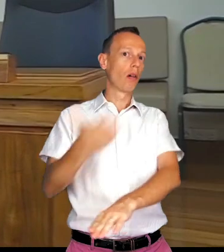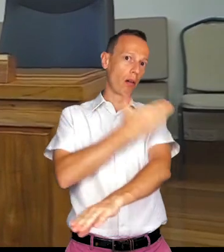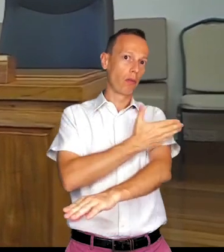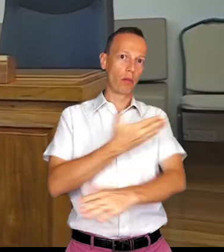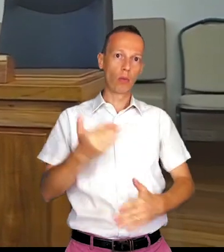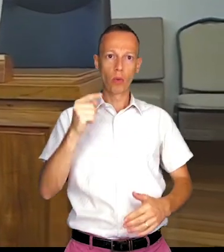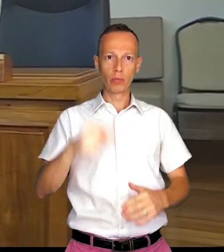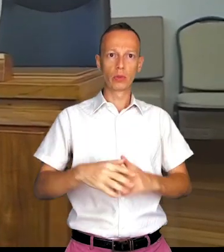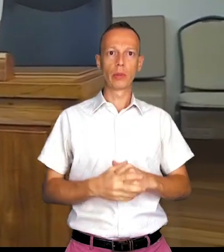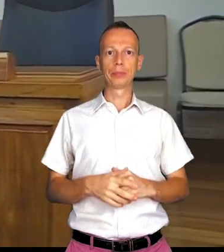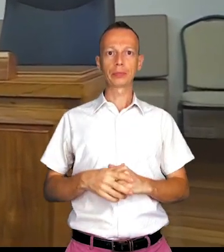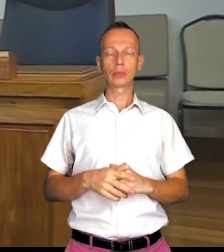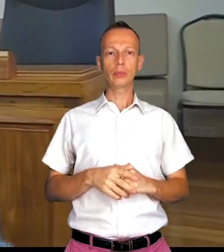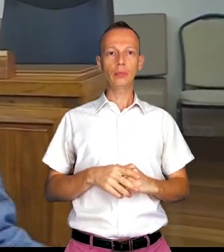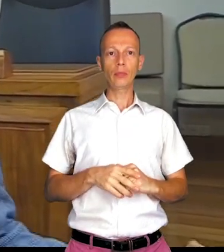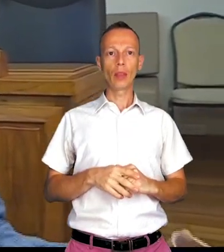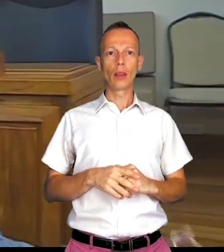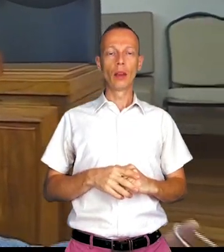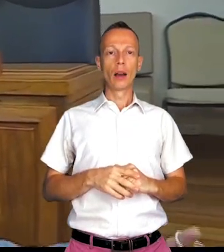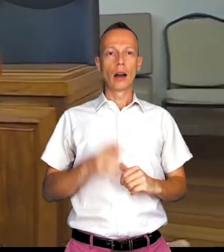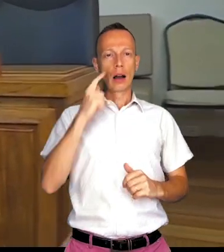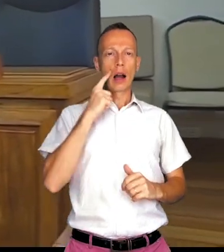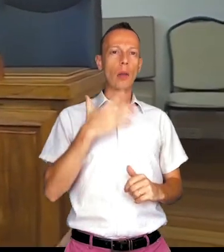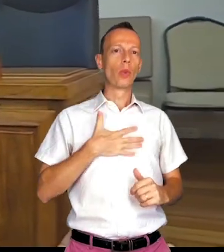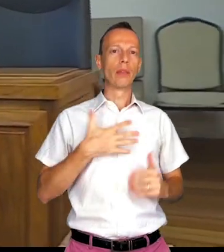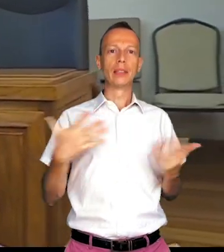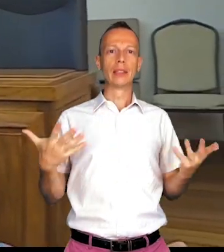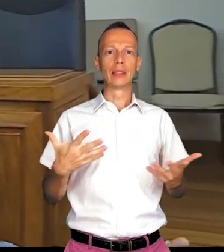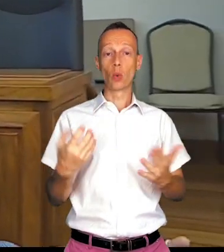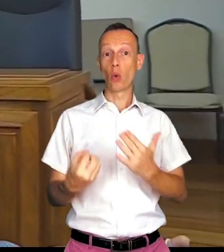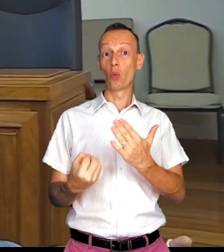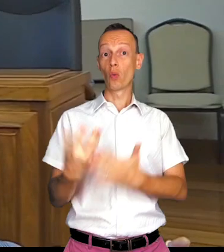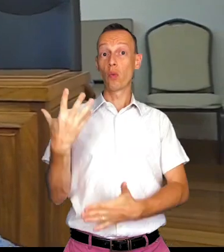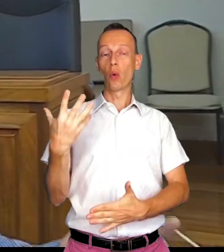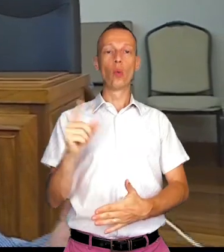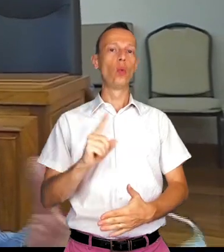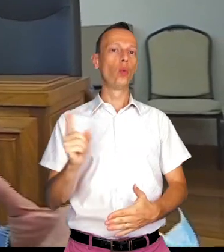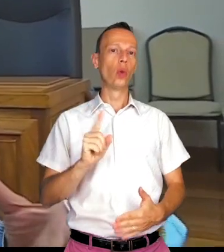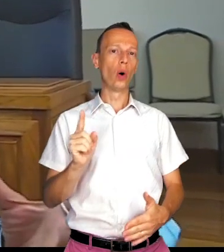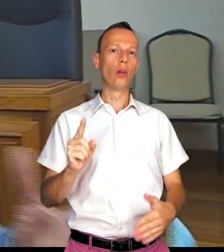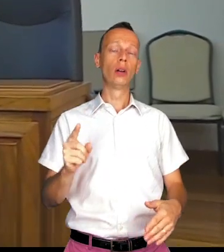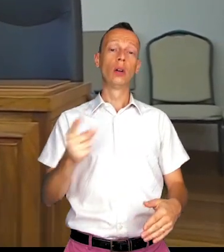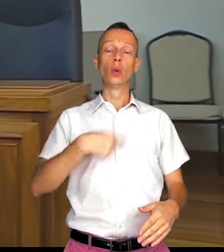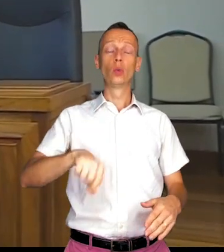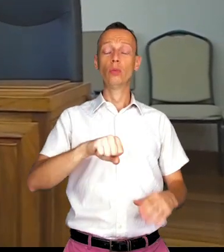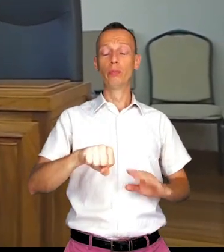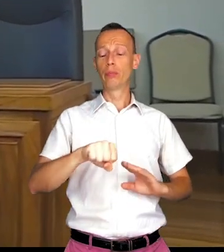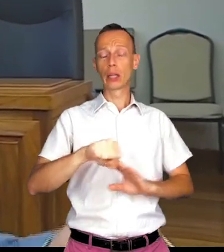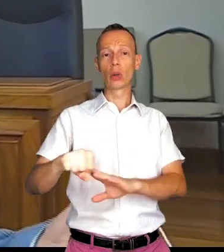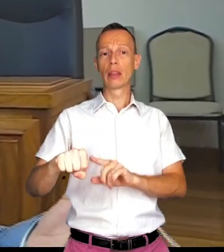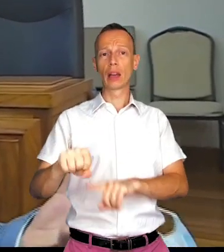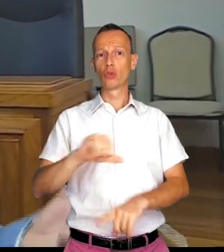prendre des rendez-vous, il faut prendre des rendez-vous en temps voulu. Non, je crois que la réponse, c que ce n pas une chose nouvelle.